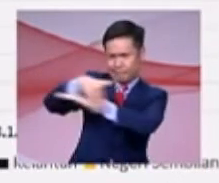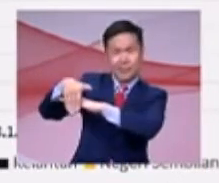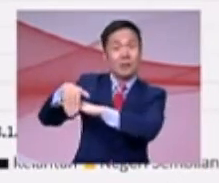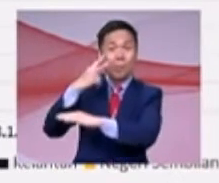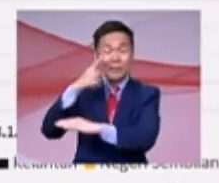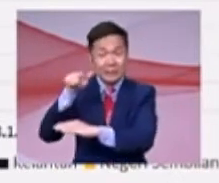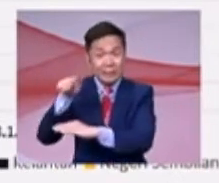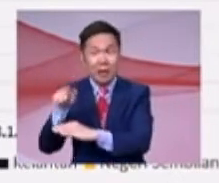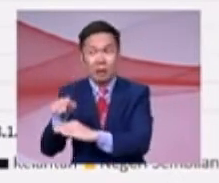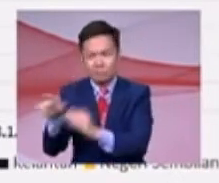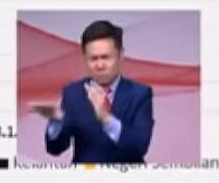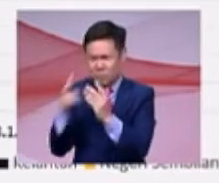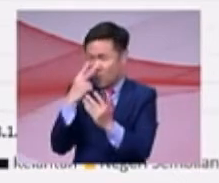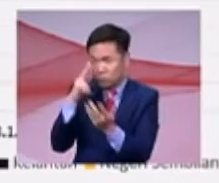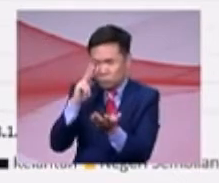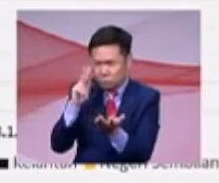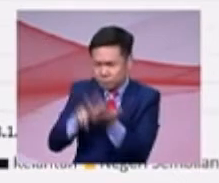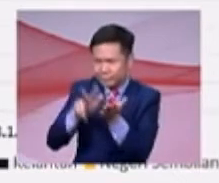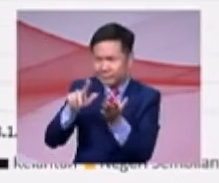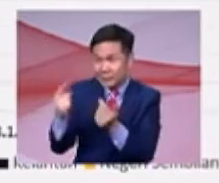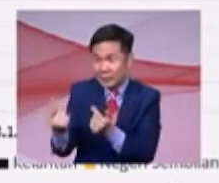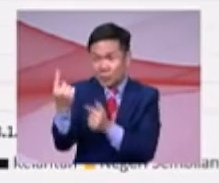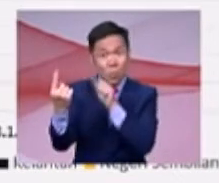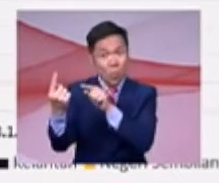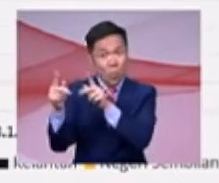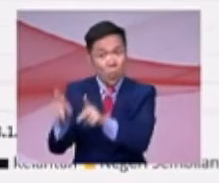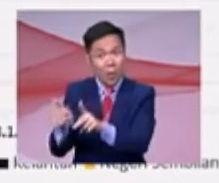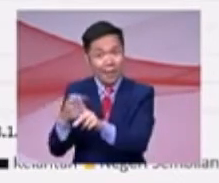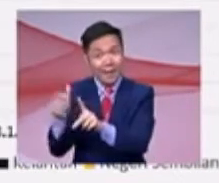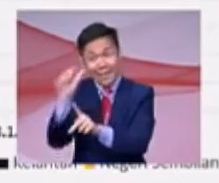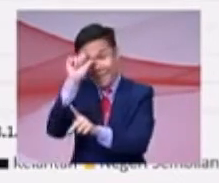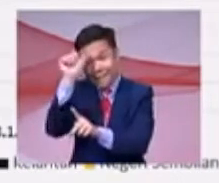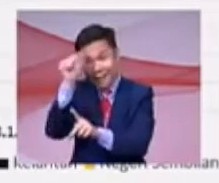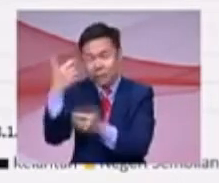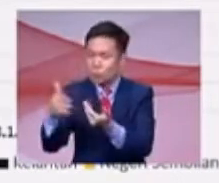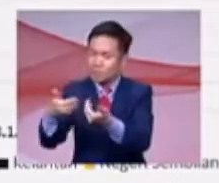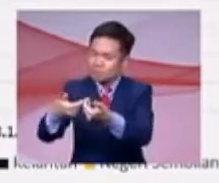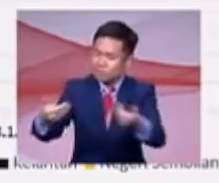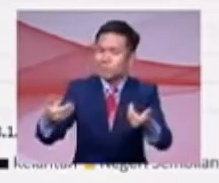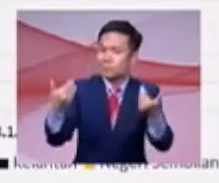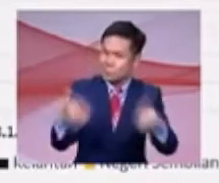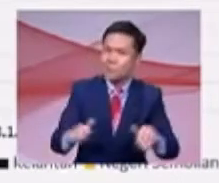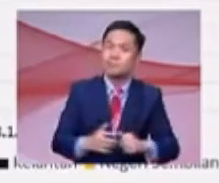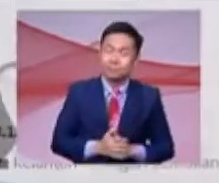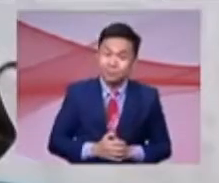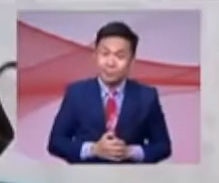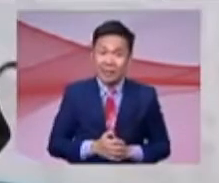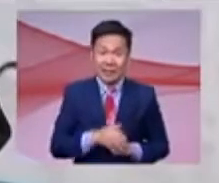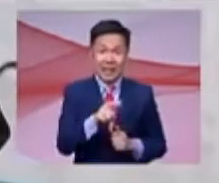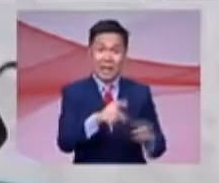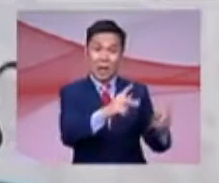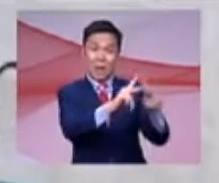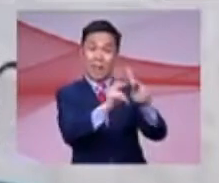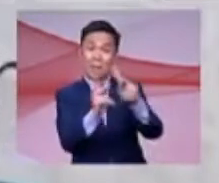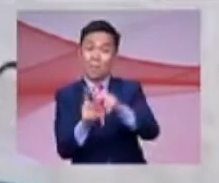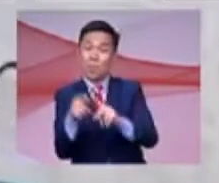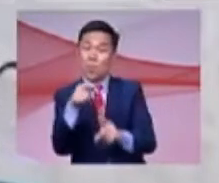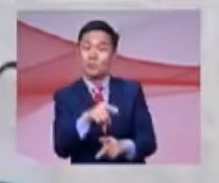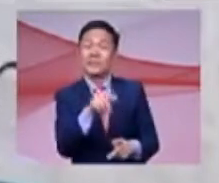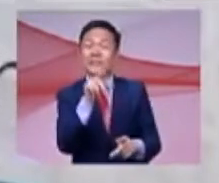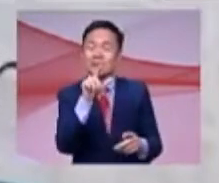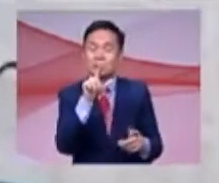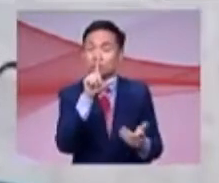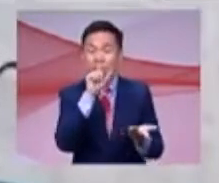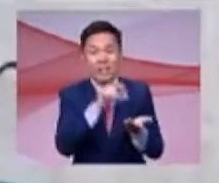mengesan dan juga mengasingkan kes tersebut. Next. Kluster kampung bunut sarang burung,